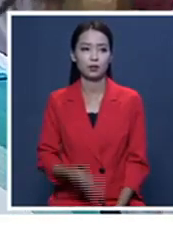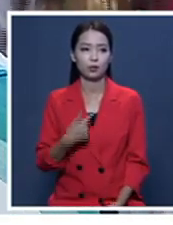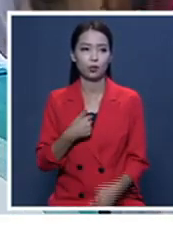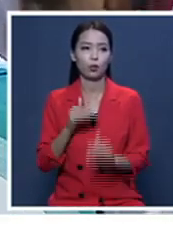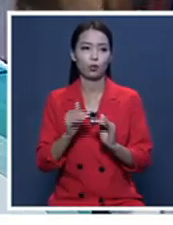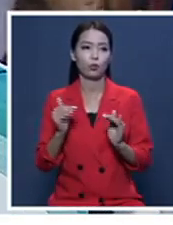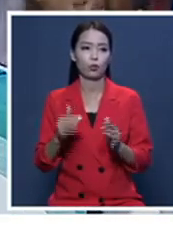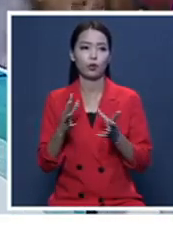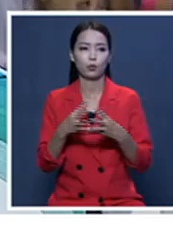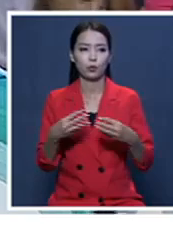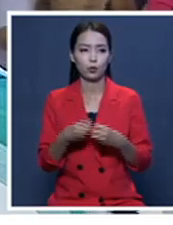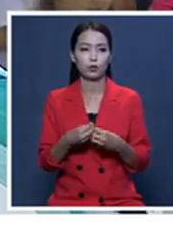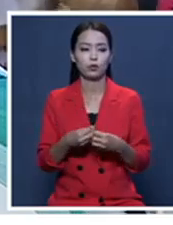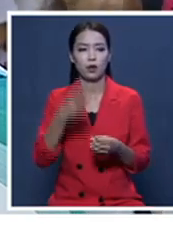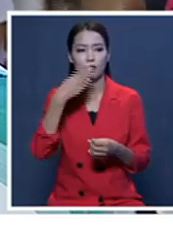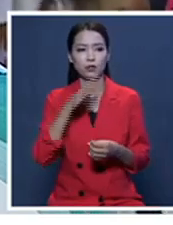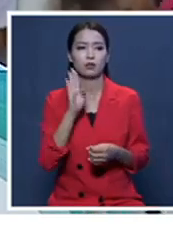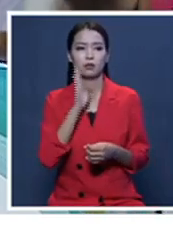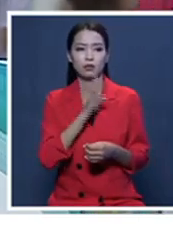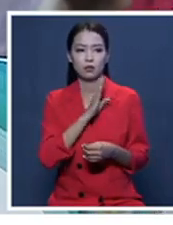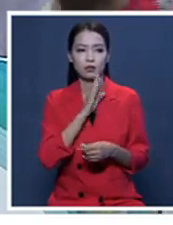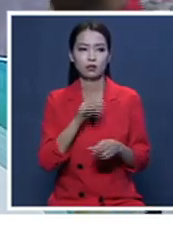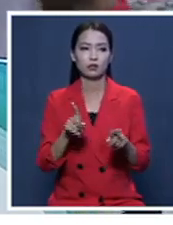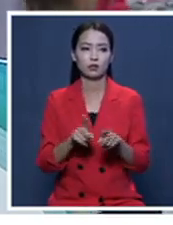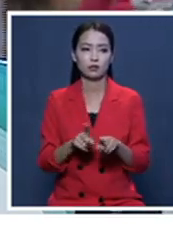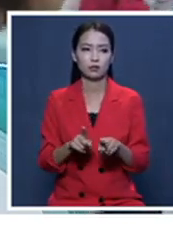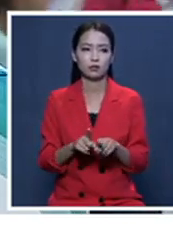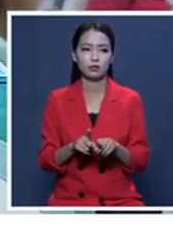балалы әкелерге, аналарға